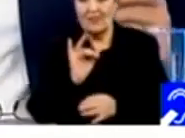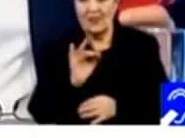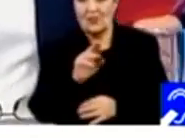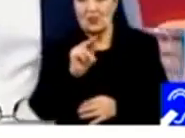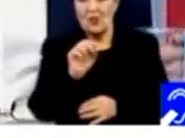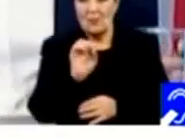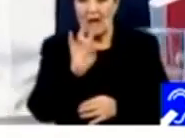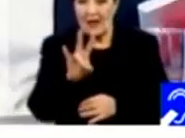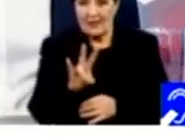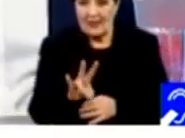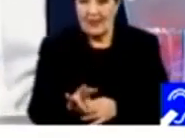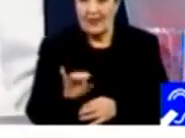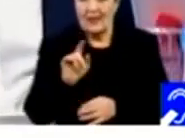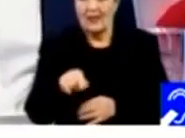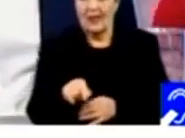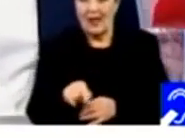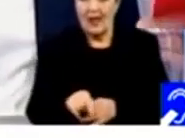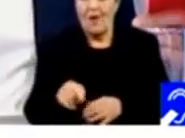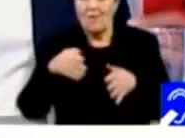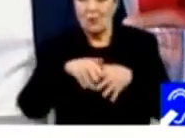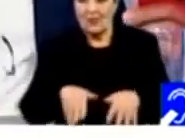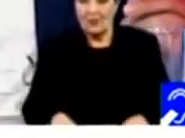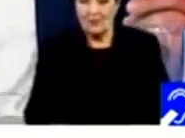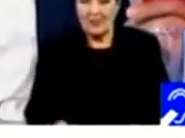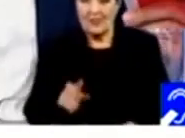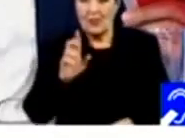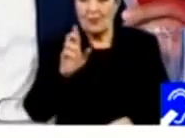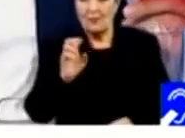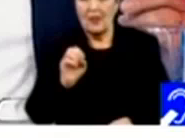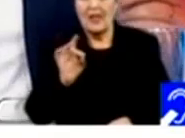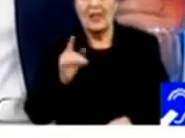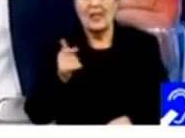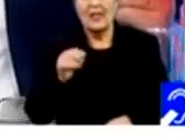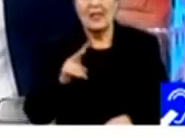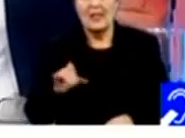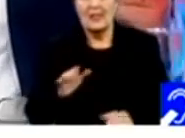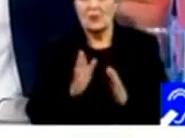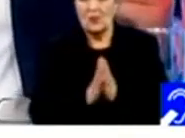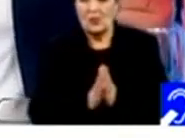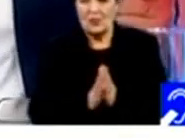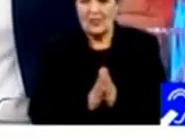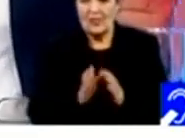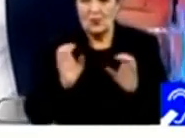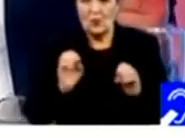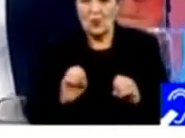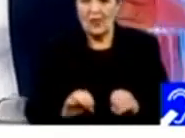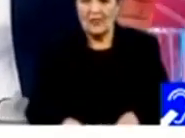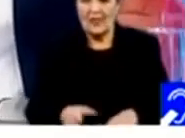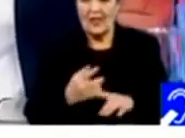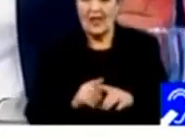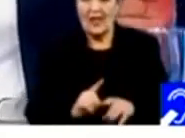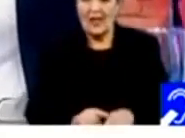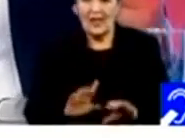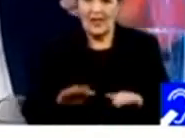Ceban. La fundamentul acelei decizii a lui Berdilă stă solicitarea și hotărârea pe care a